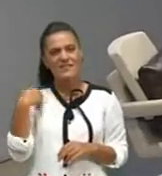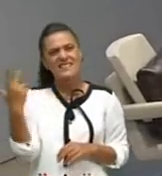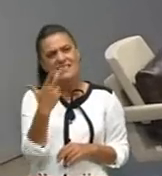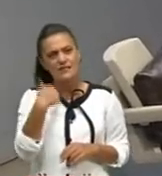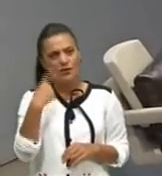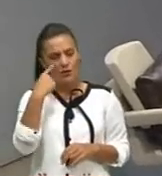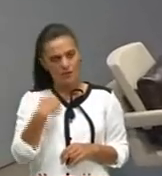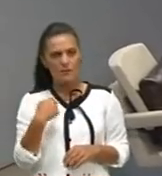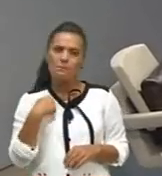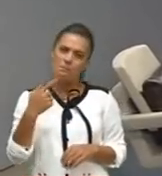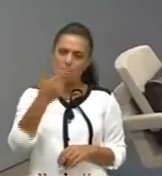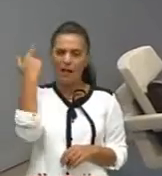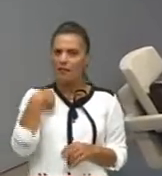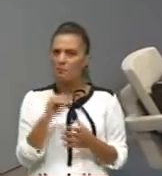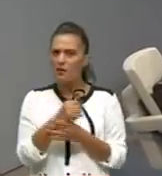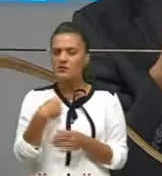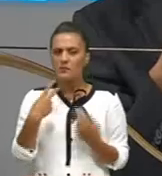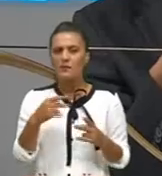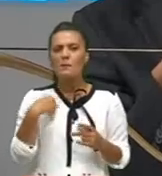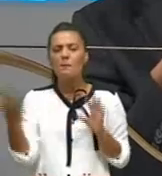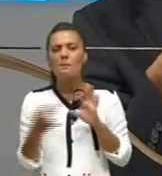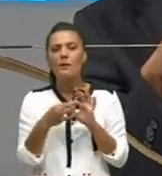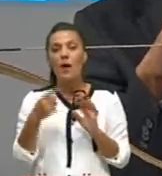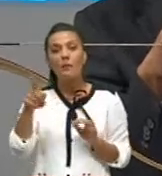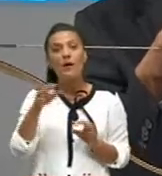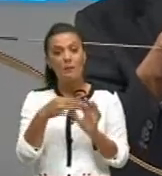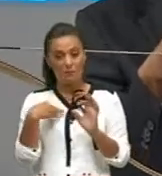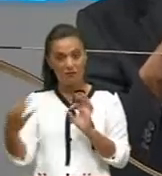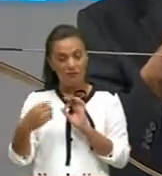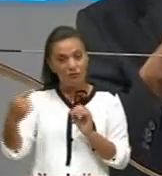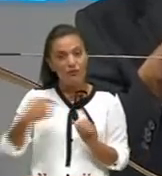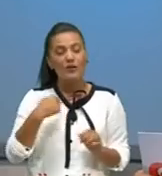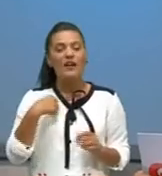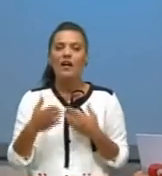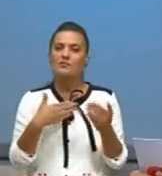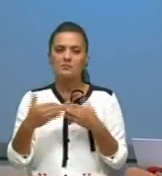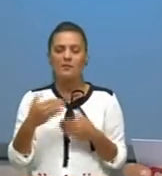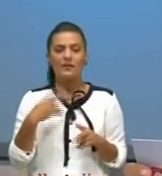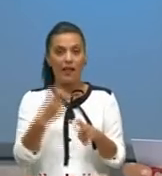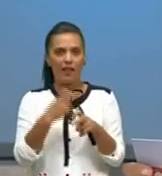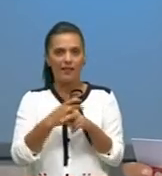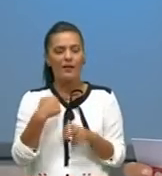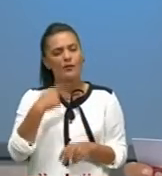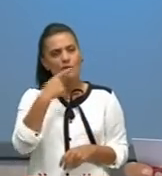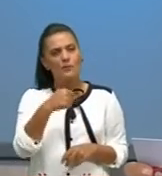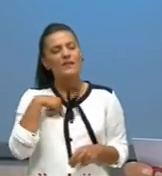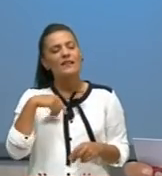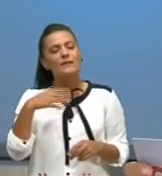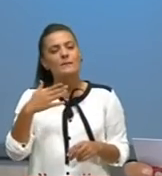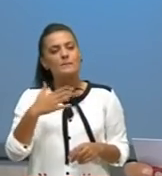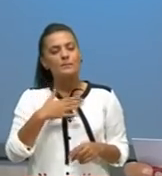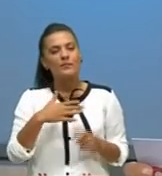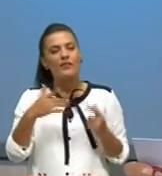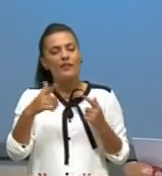ok gösterirseniz evet, belki becerebilirim ama kameramanı şöyle bağlamak vurursanız istiyorum. Vurursanız karışmam ama. Tehlikeli. Diyorum ki o zaman Sayın Genel şöyle yapalım.